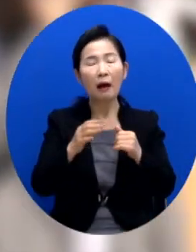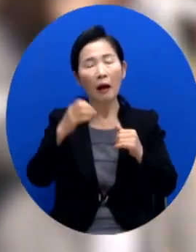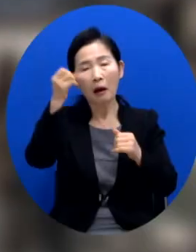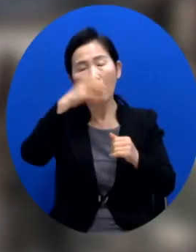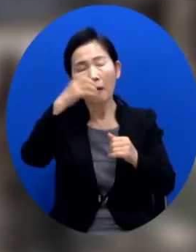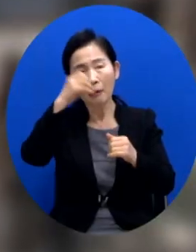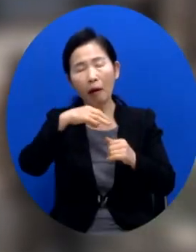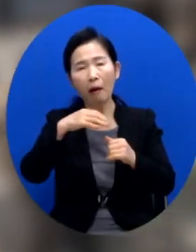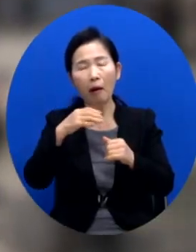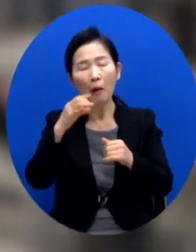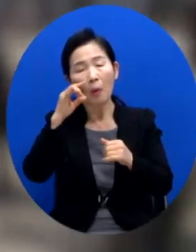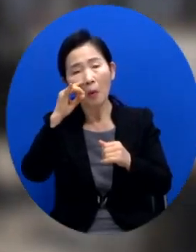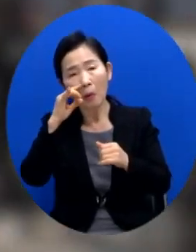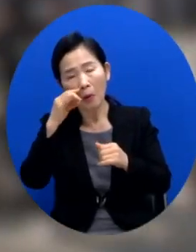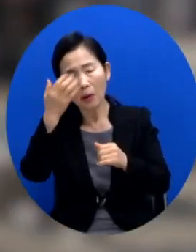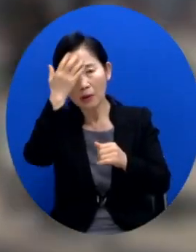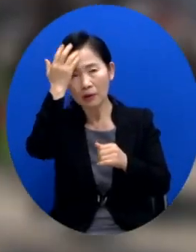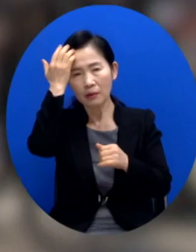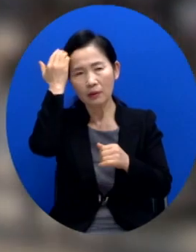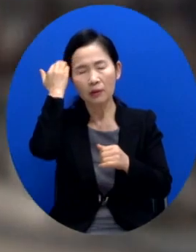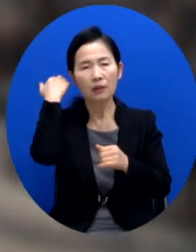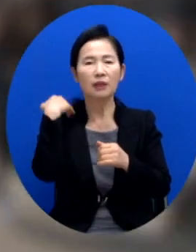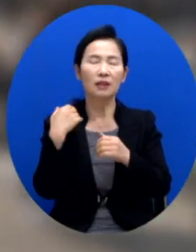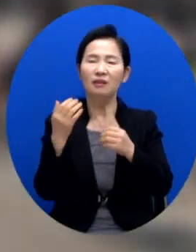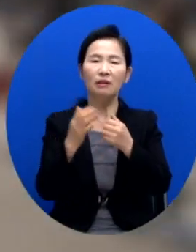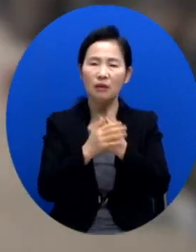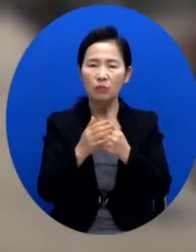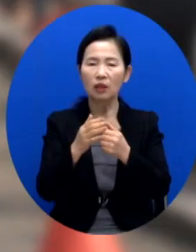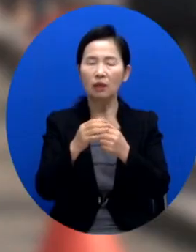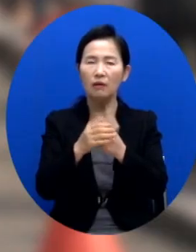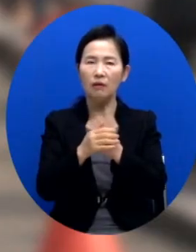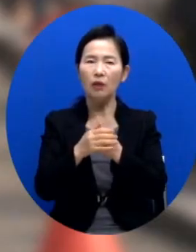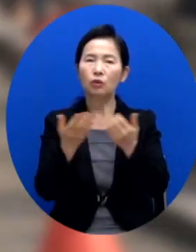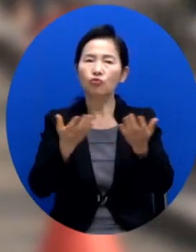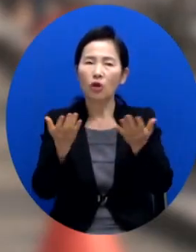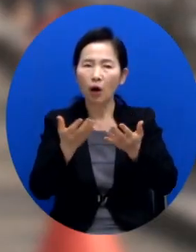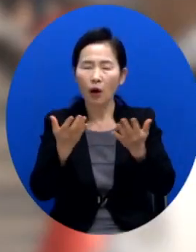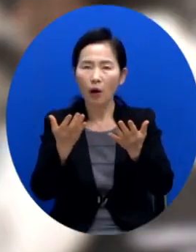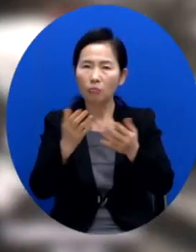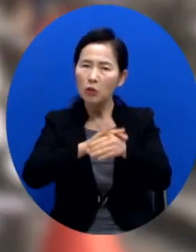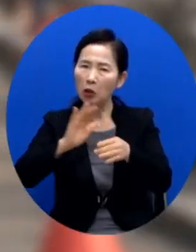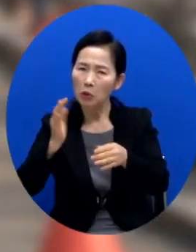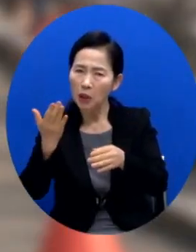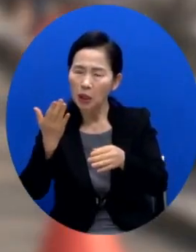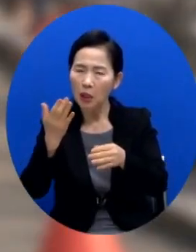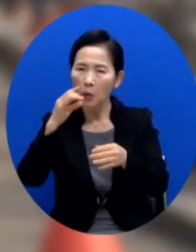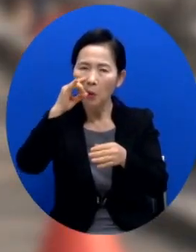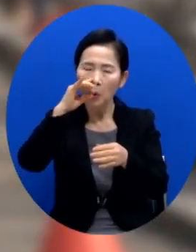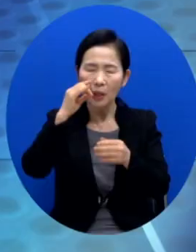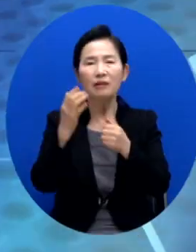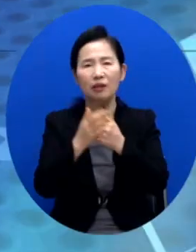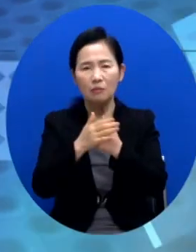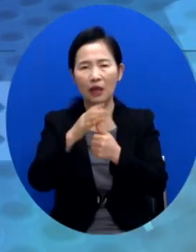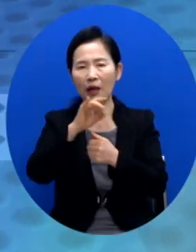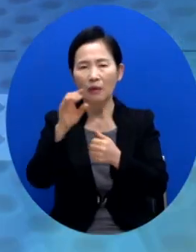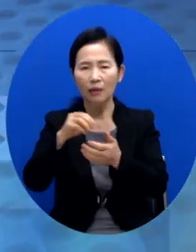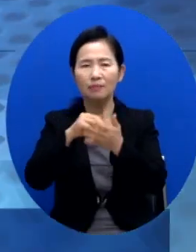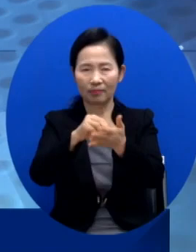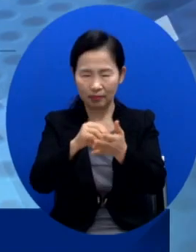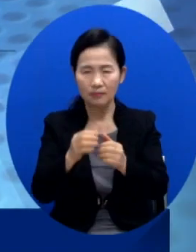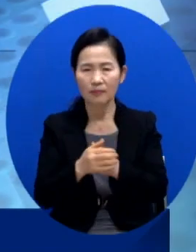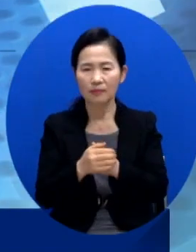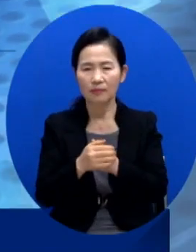즐기거나 코로나19로 인한 취업난 고민을 해소하기 위해 운세를 찾아보는 경우가 늘고 있는 것으로 나타났습니다.